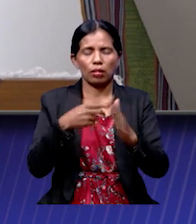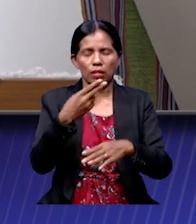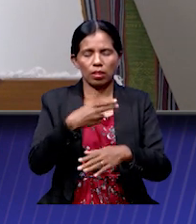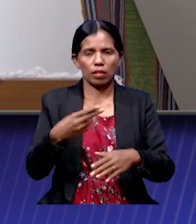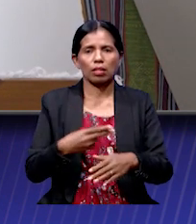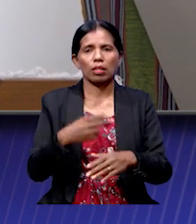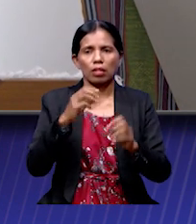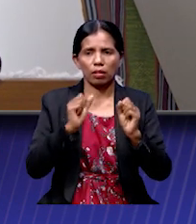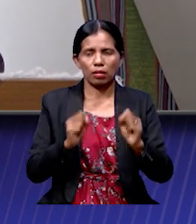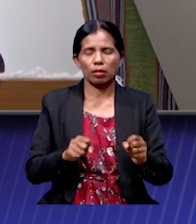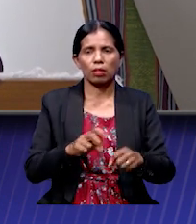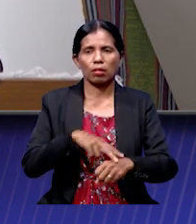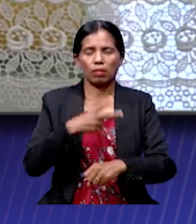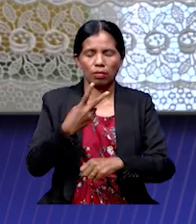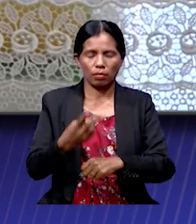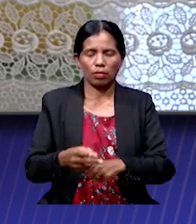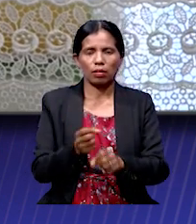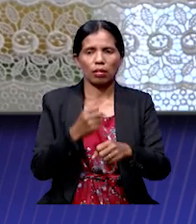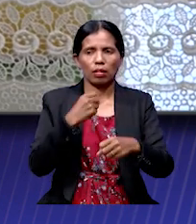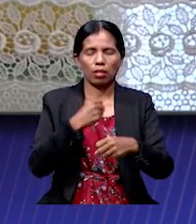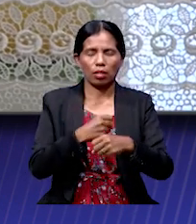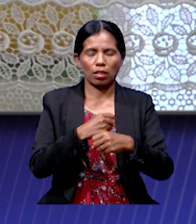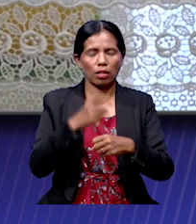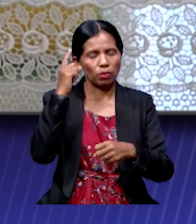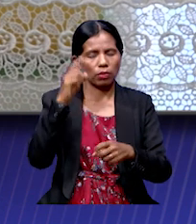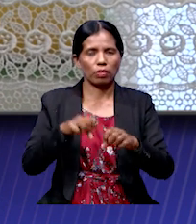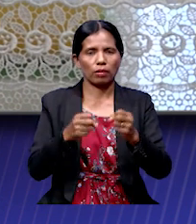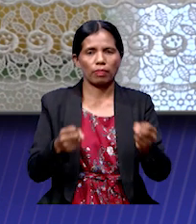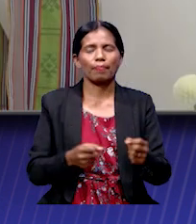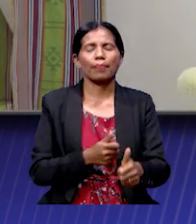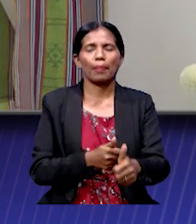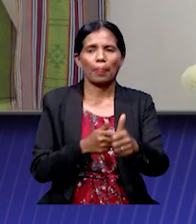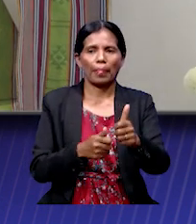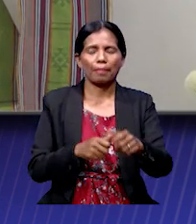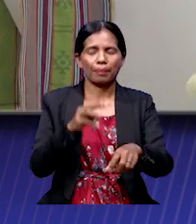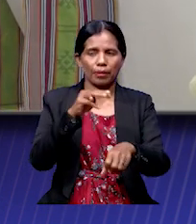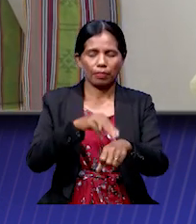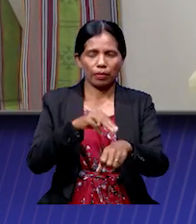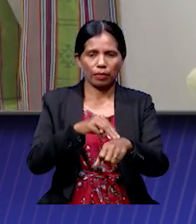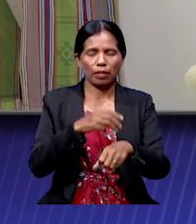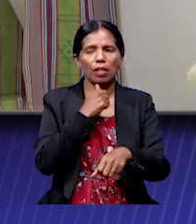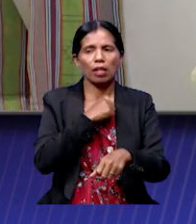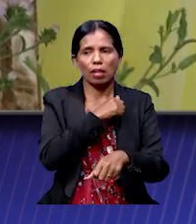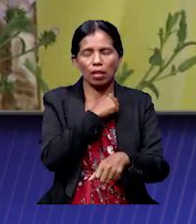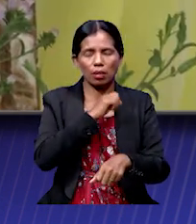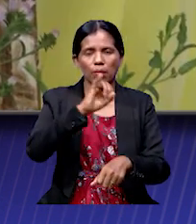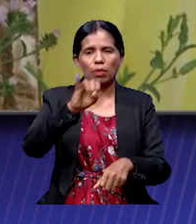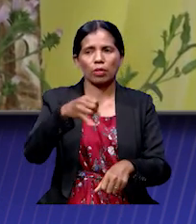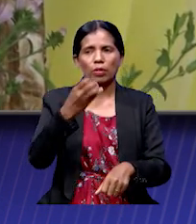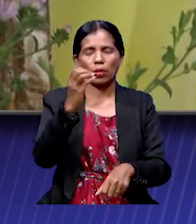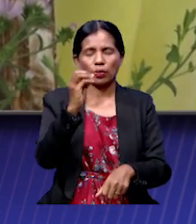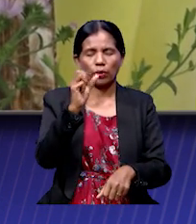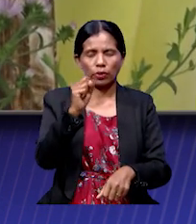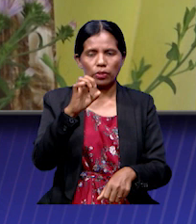quinta-feira, foi um mono no provoca fêmur na fera. Tuir horário, missa fúnebre ba Padre José Alves Martins